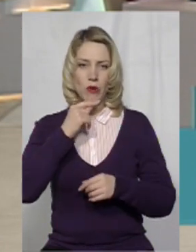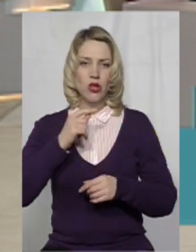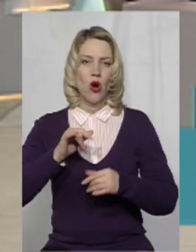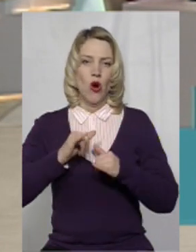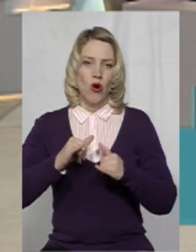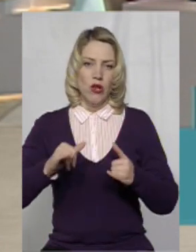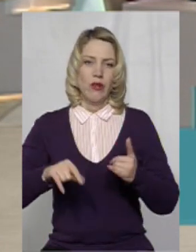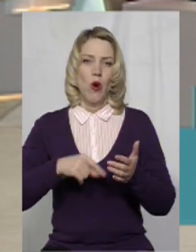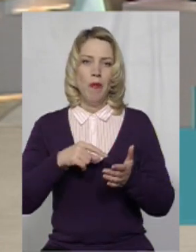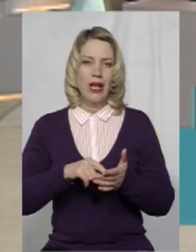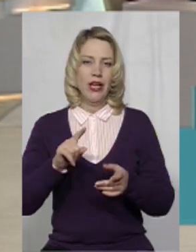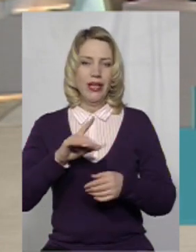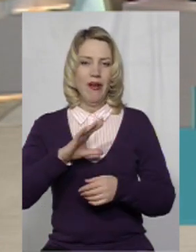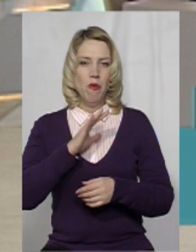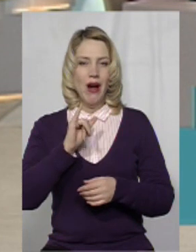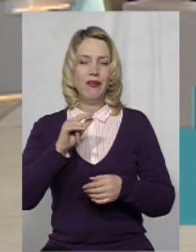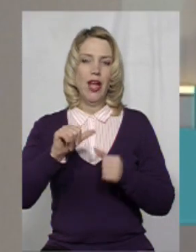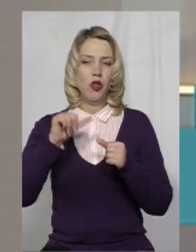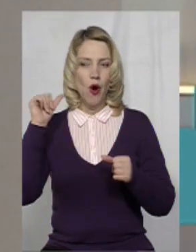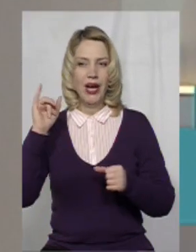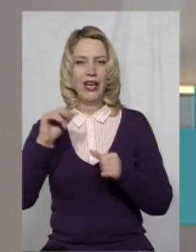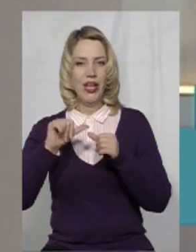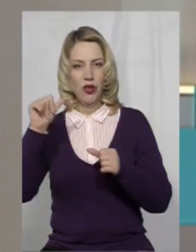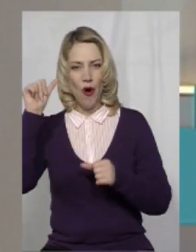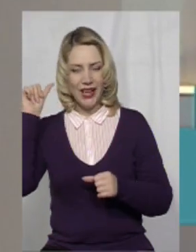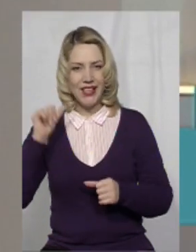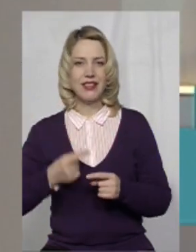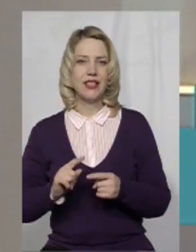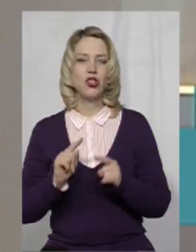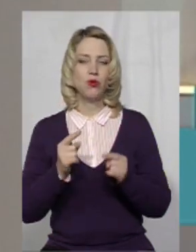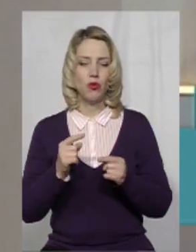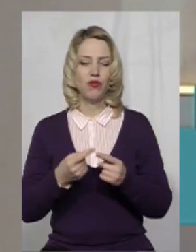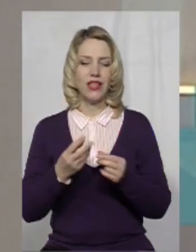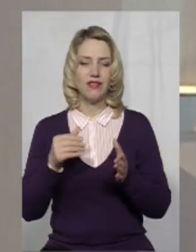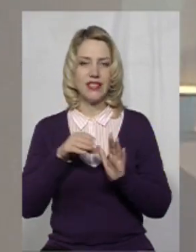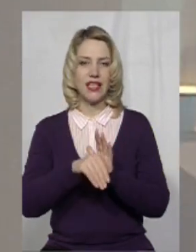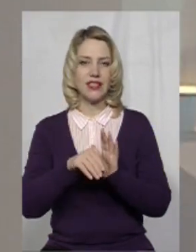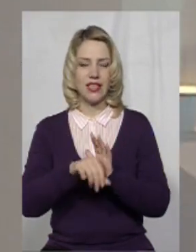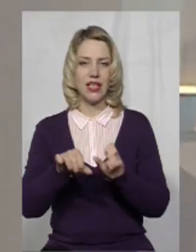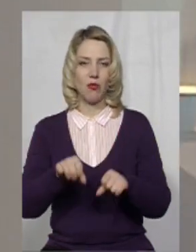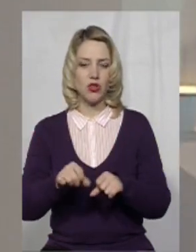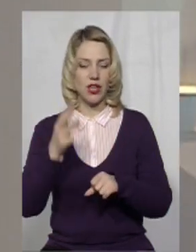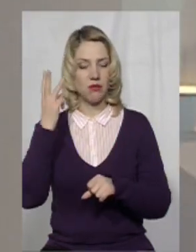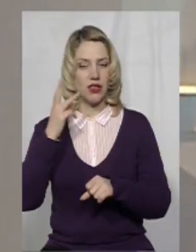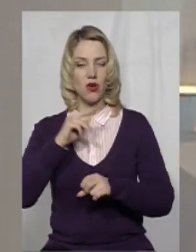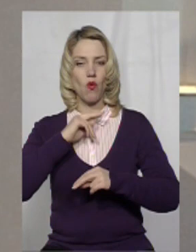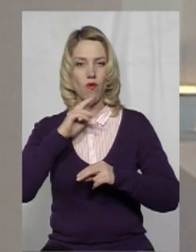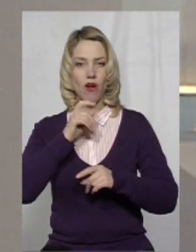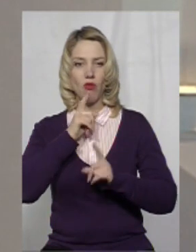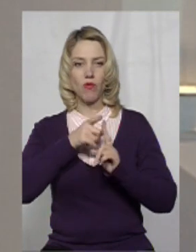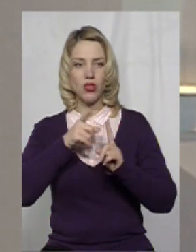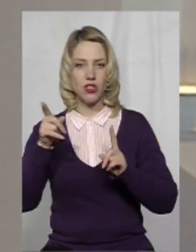торік і позаторік. Пане Василю, чому в інвестиційних можливостях Хмельниччини увагу от під час